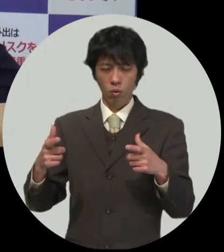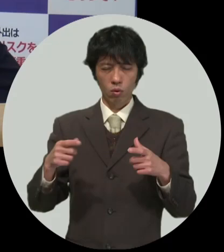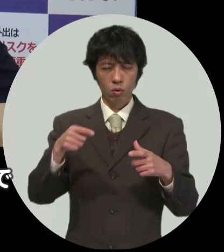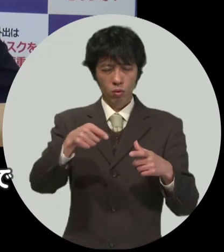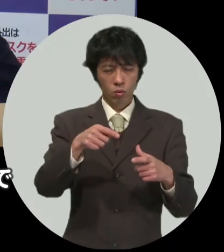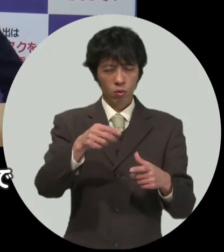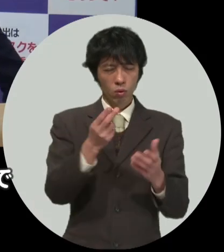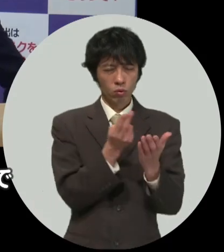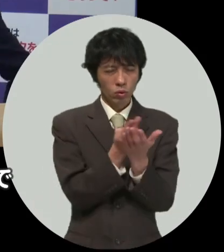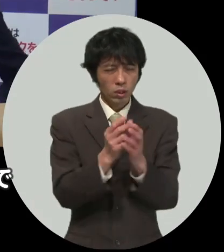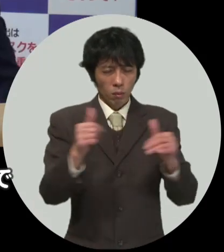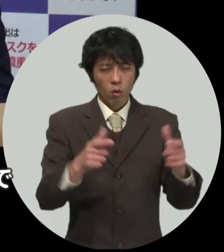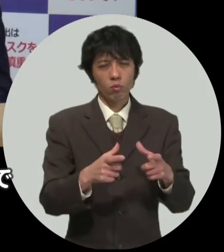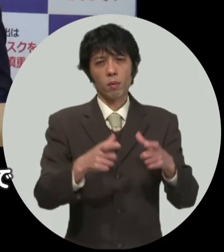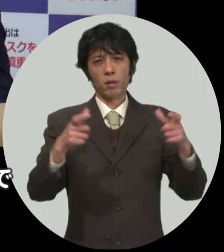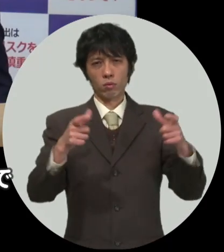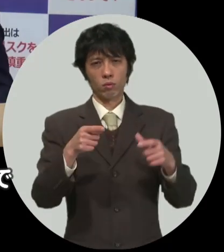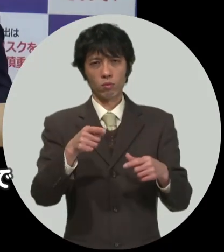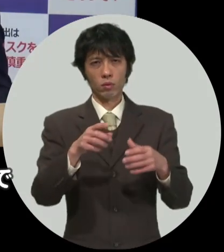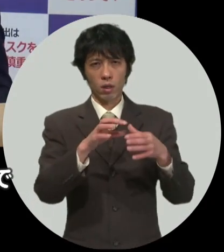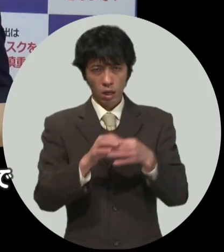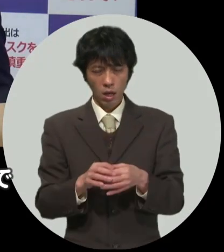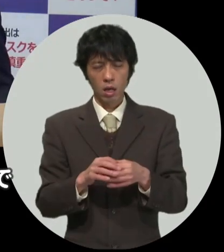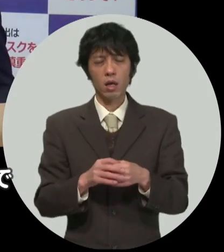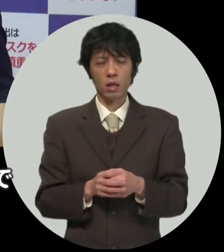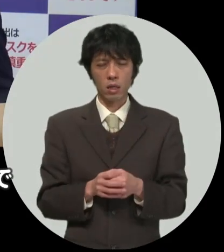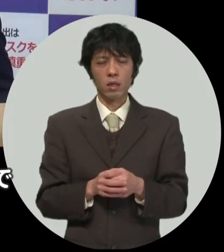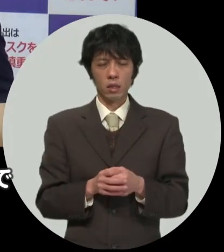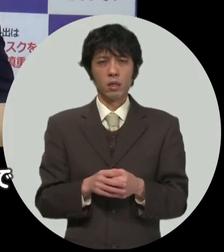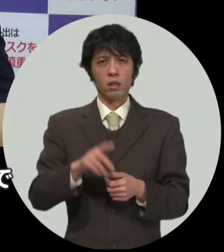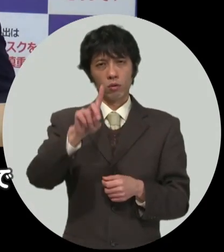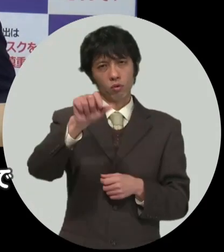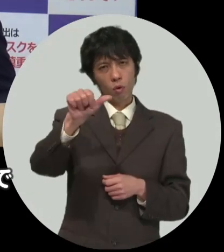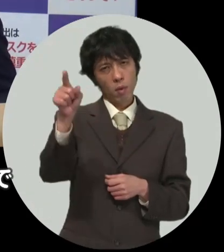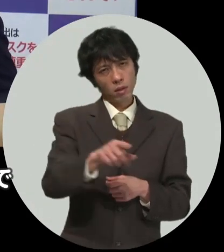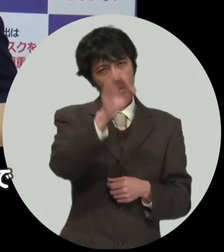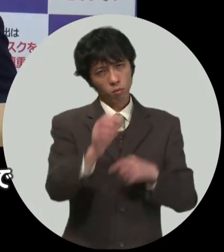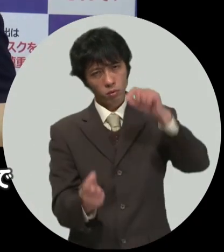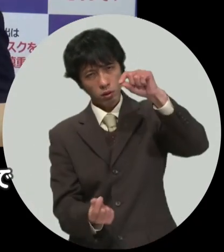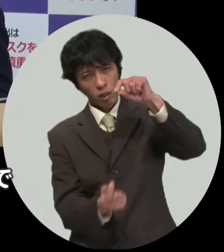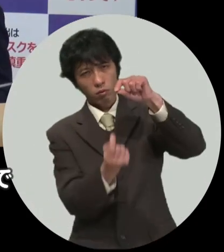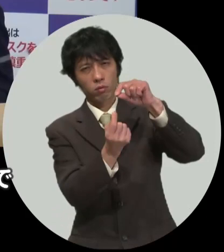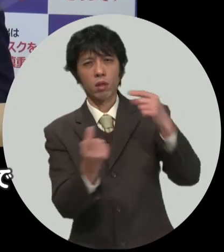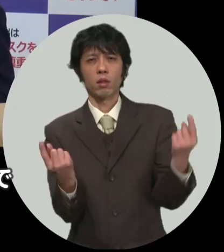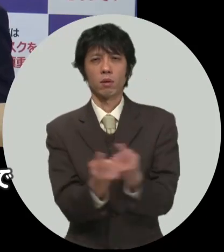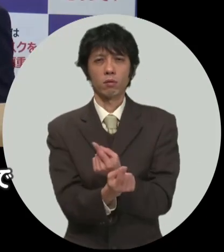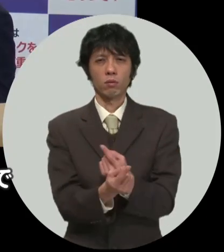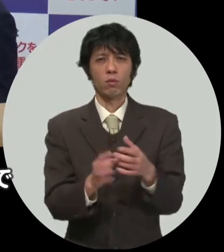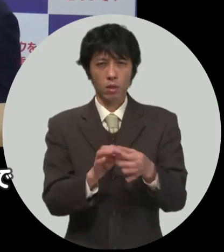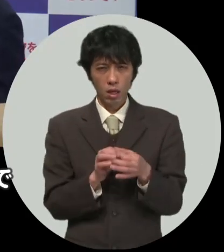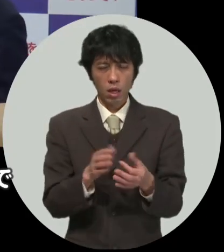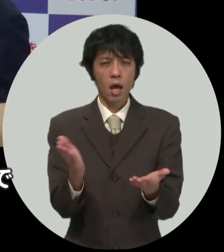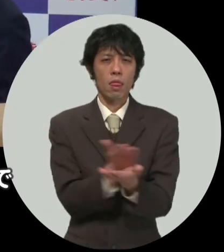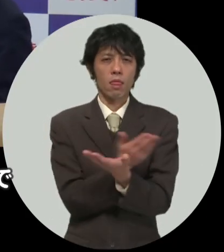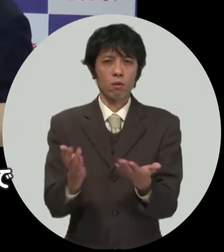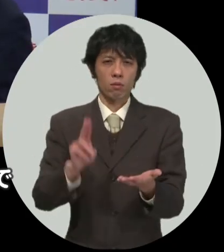15% といったのにも大体似たような数値に来ておりますので、 そういう判断をさせていただきました